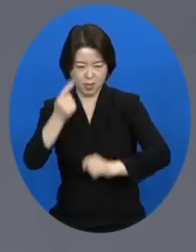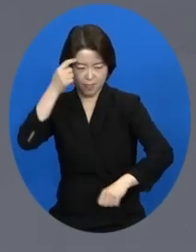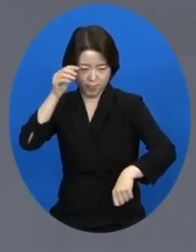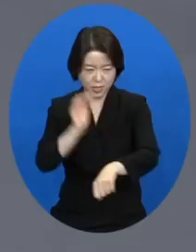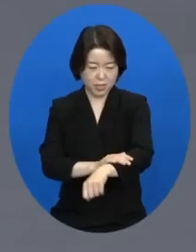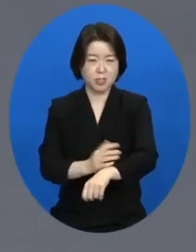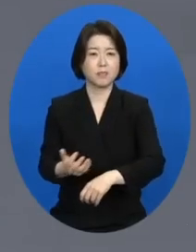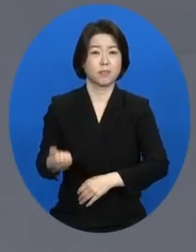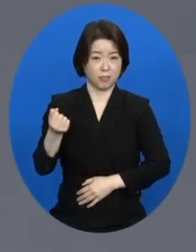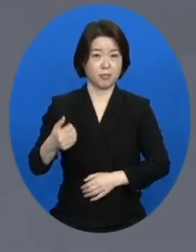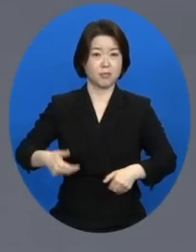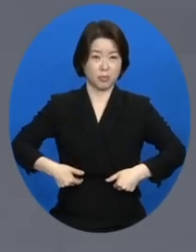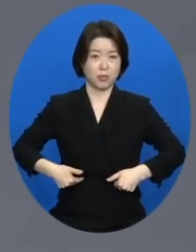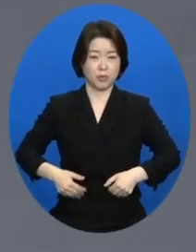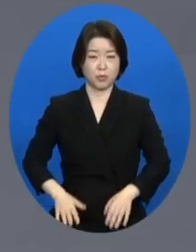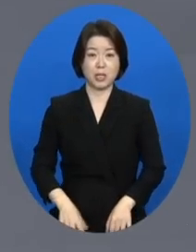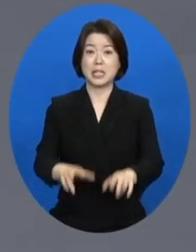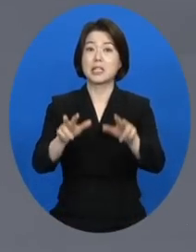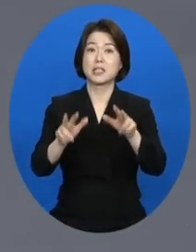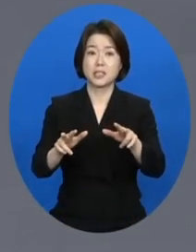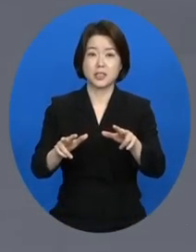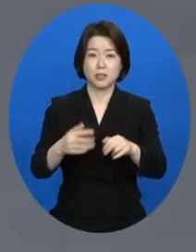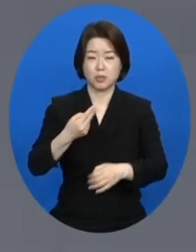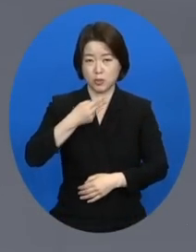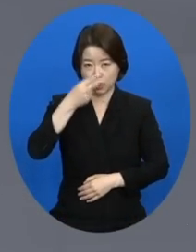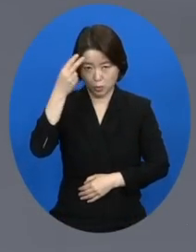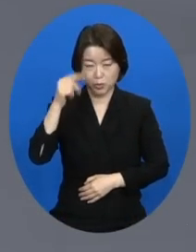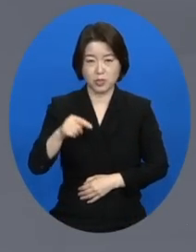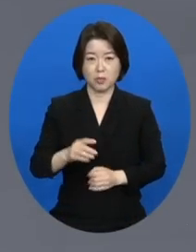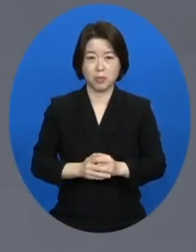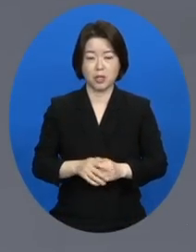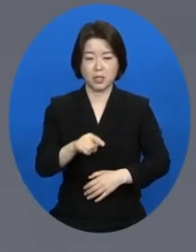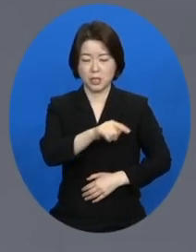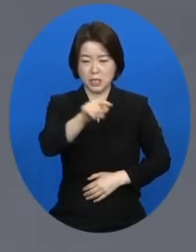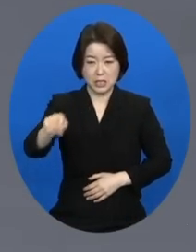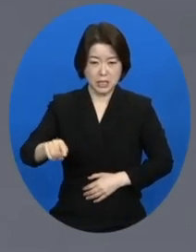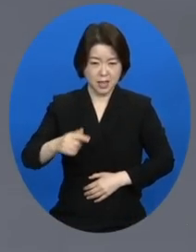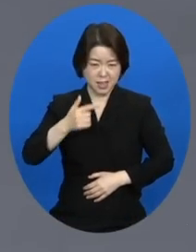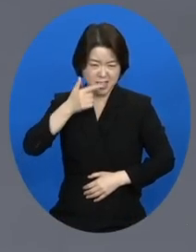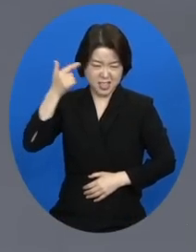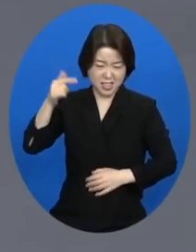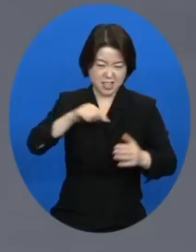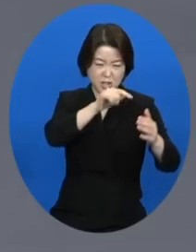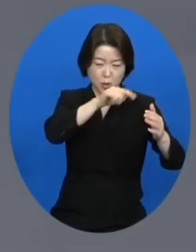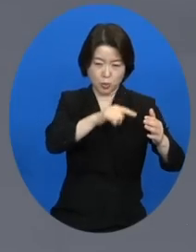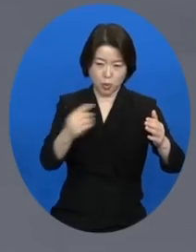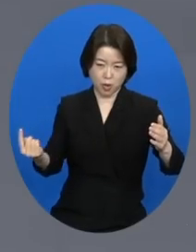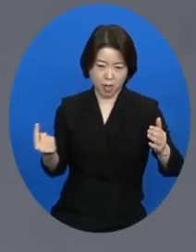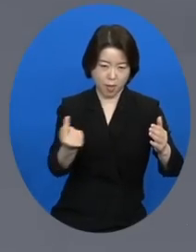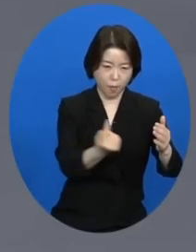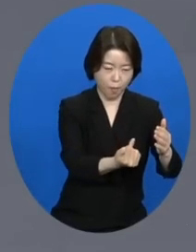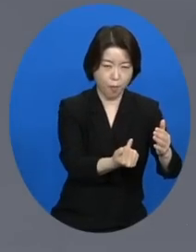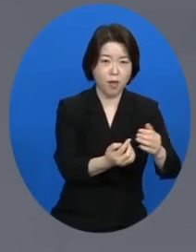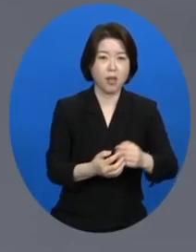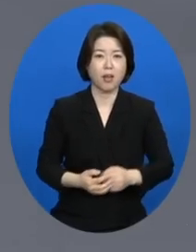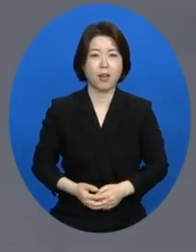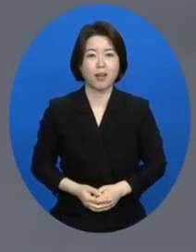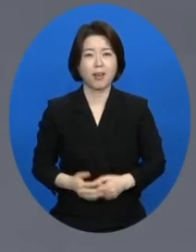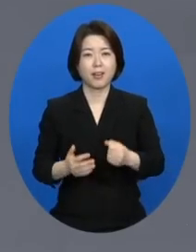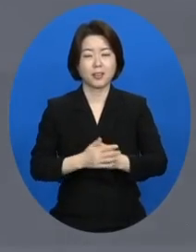지혜로워야 합니다. 왜냐하면 지금은 이 요셉은 이 이리들 한가운데로 들어가고 있기 때문에 그래요. 그래서 하신